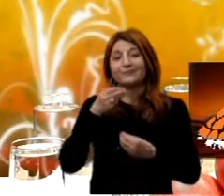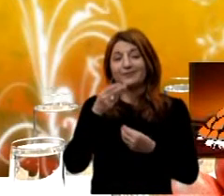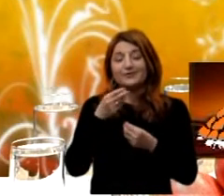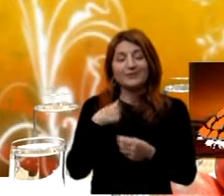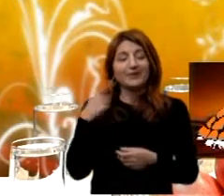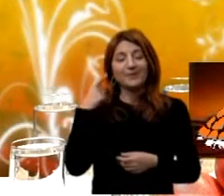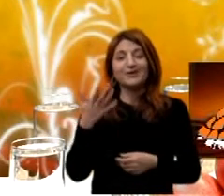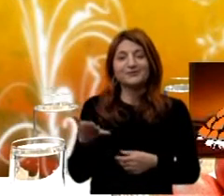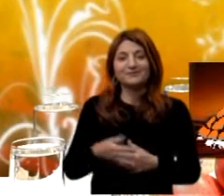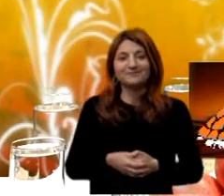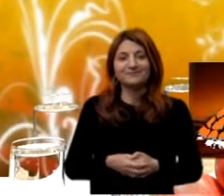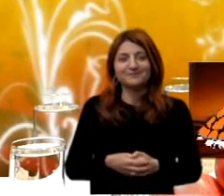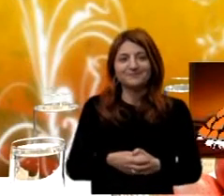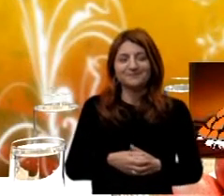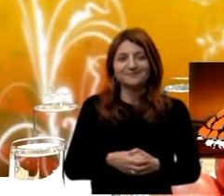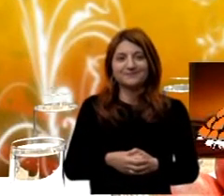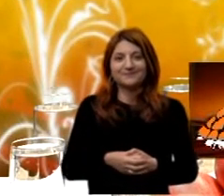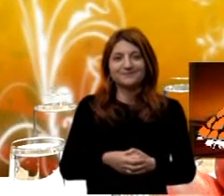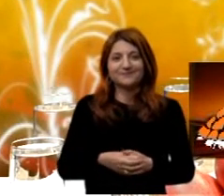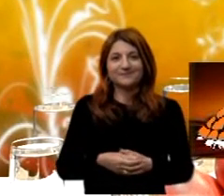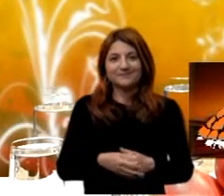poštujem liječnike, to su, mislim,